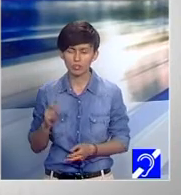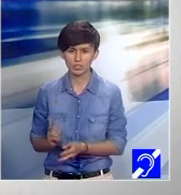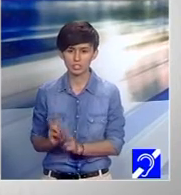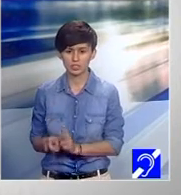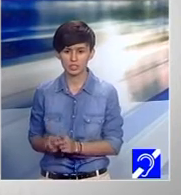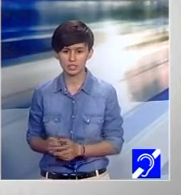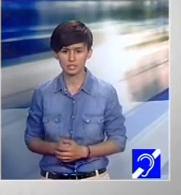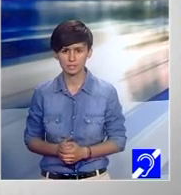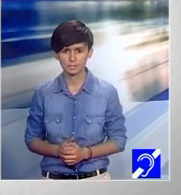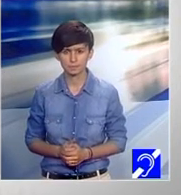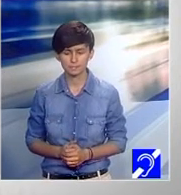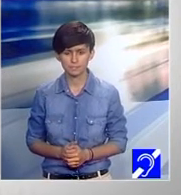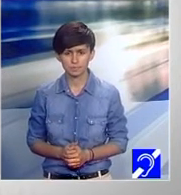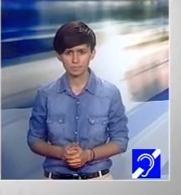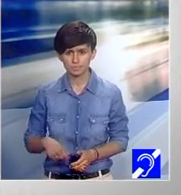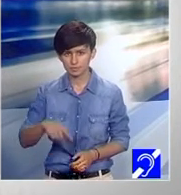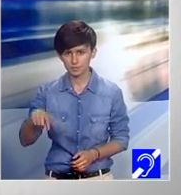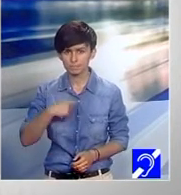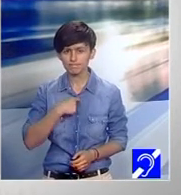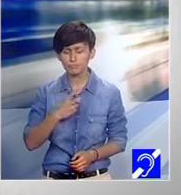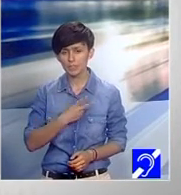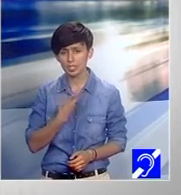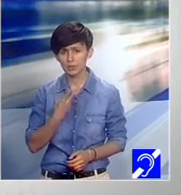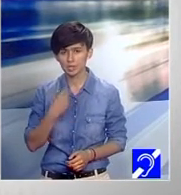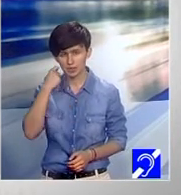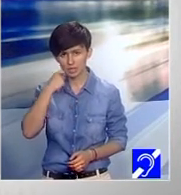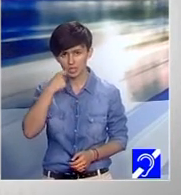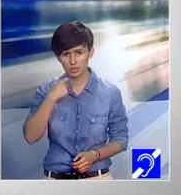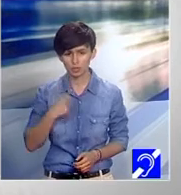doamna doctor Antonia Popescu, care în anii 80